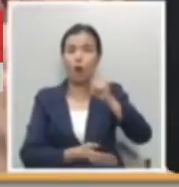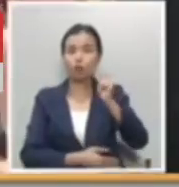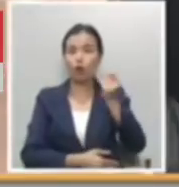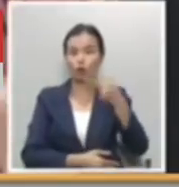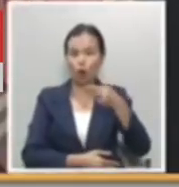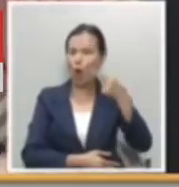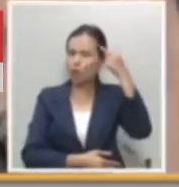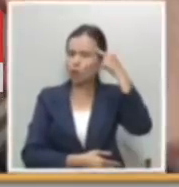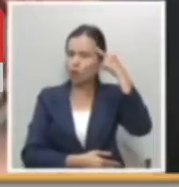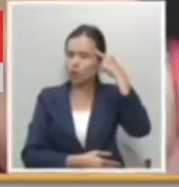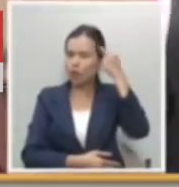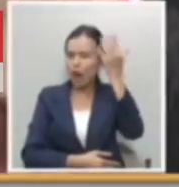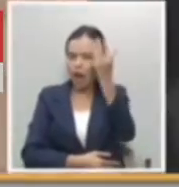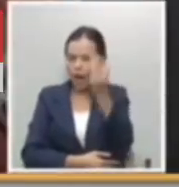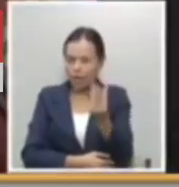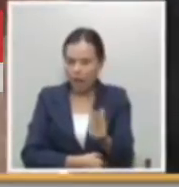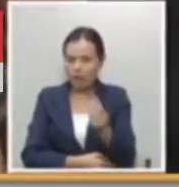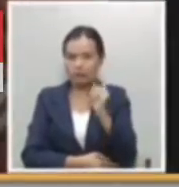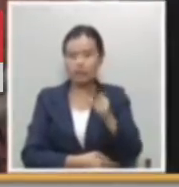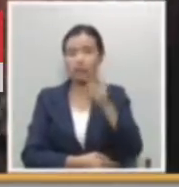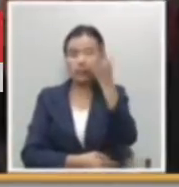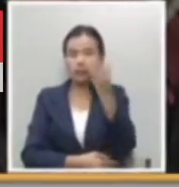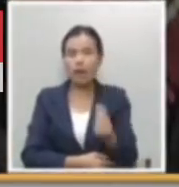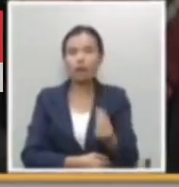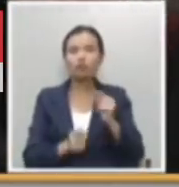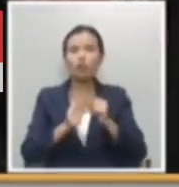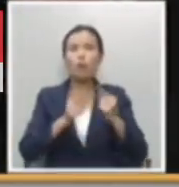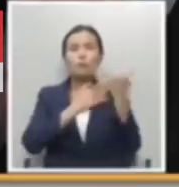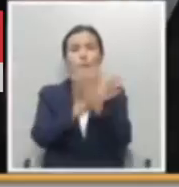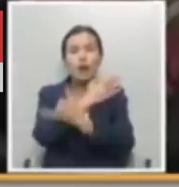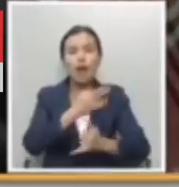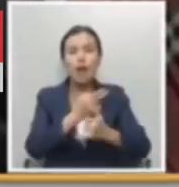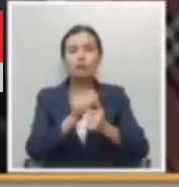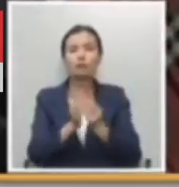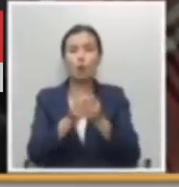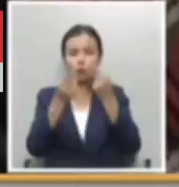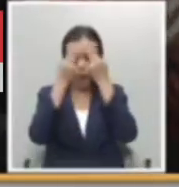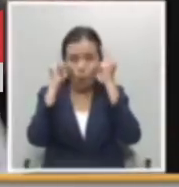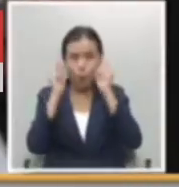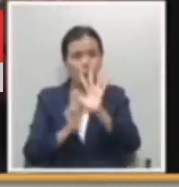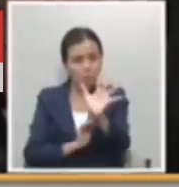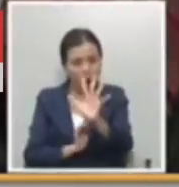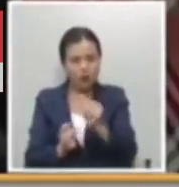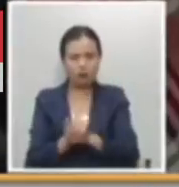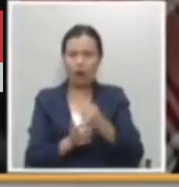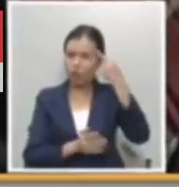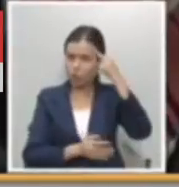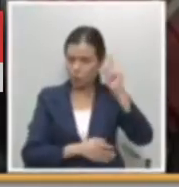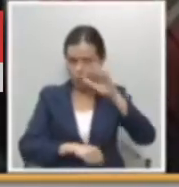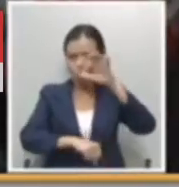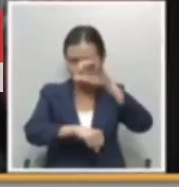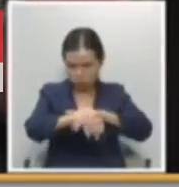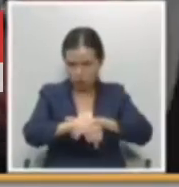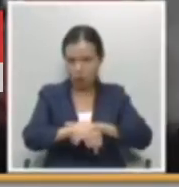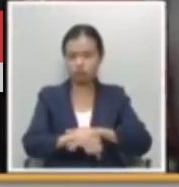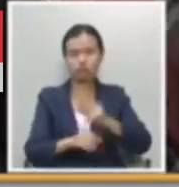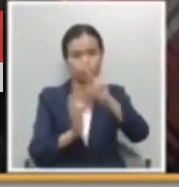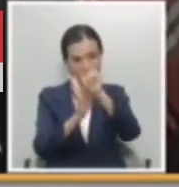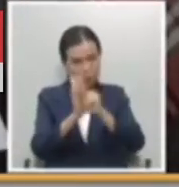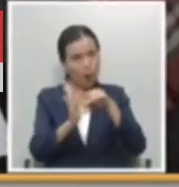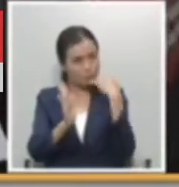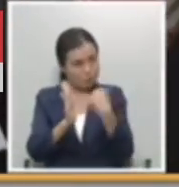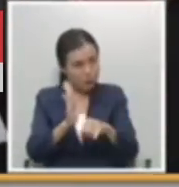ไปคิดค่ากันซึ่งจริงๆไม่ได้ไปกันที่ซาอุเลยแต่มาคิดได้ยังไงอย่างนี้ต้องแจ้งความจับนะครับนี่เป็นเรื่องผิดกฎหมาย